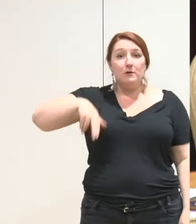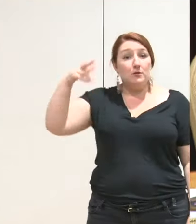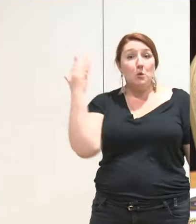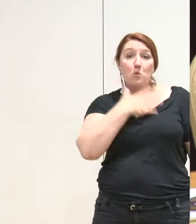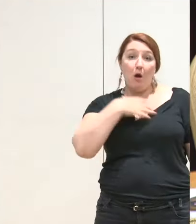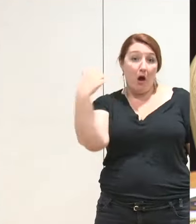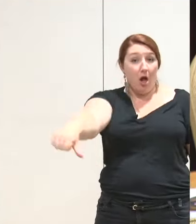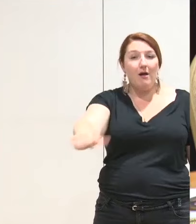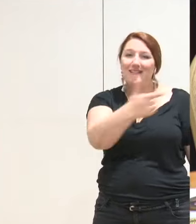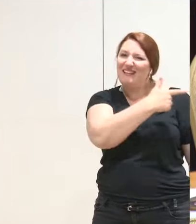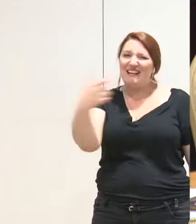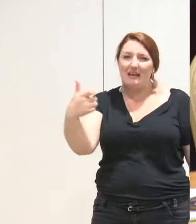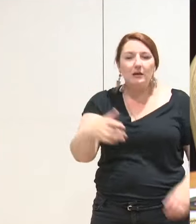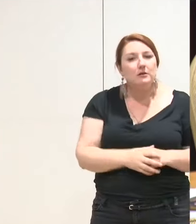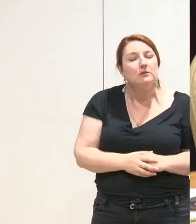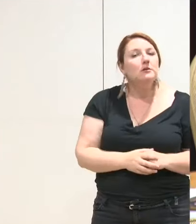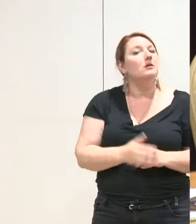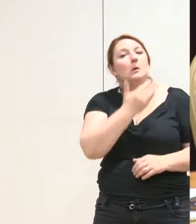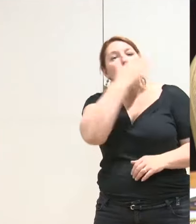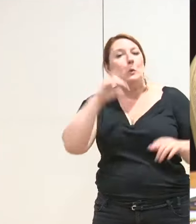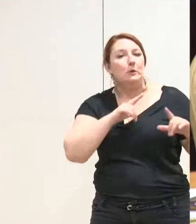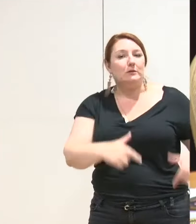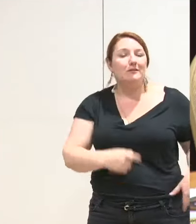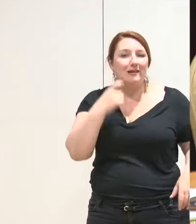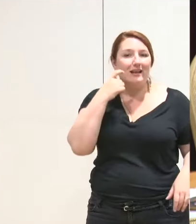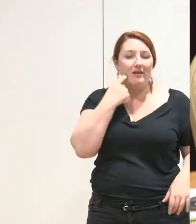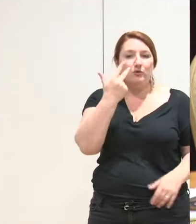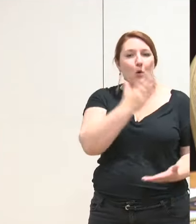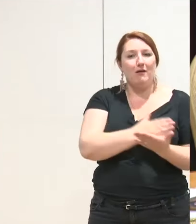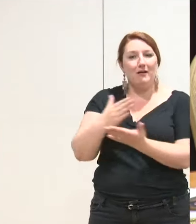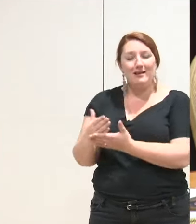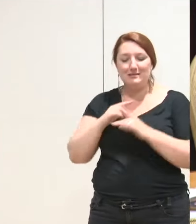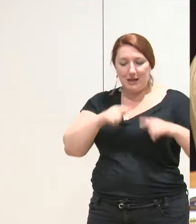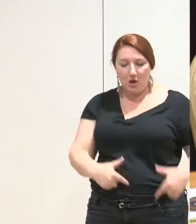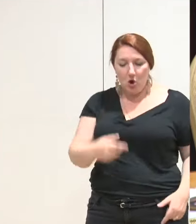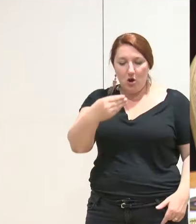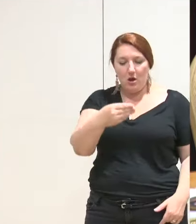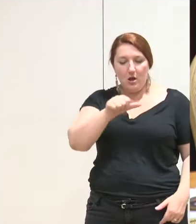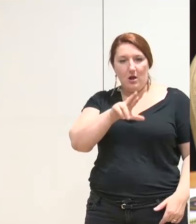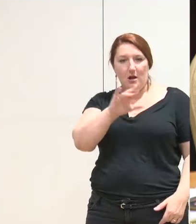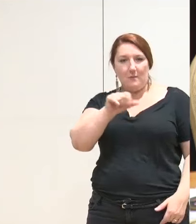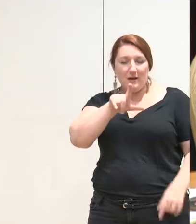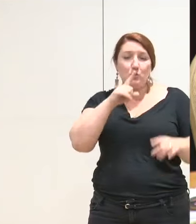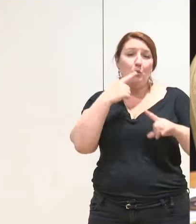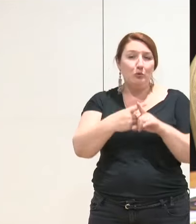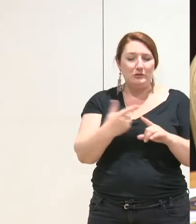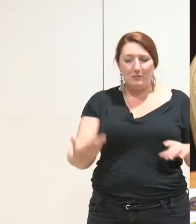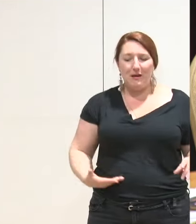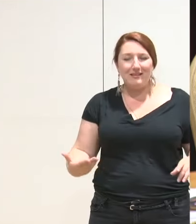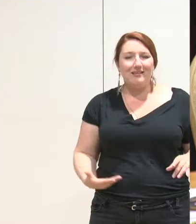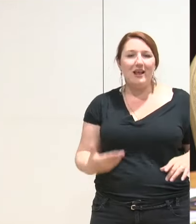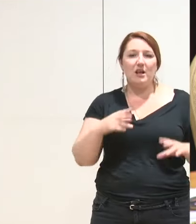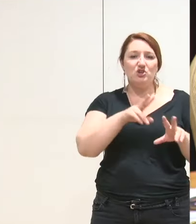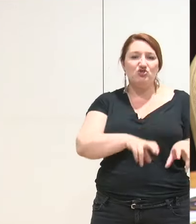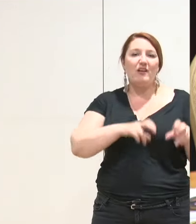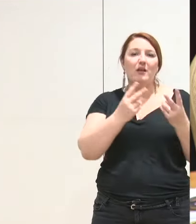grise je voudrais parler aussi des élèves des trois classes de l'école Marceau et de ceux d'une classe de la maternelle jardin- deeville pour lesquels le niveau de bruit